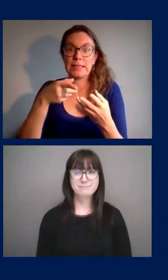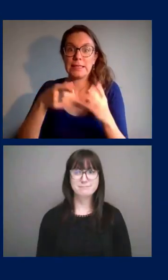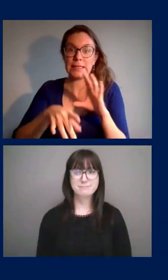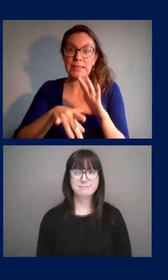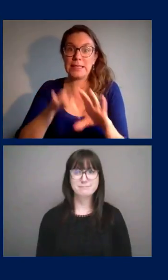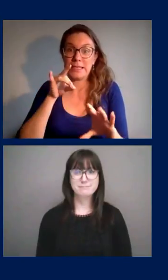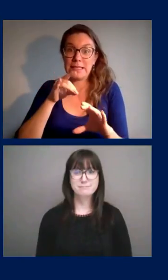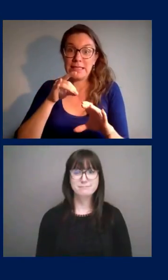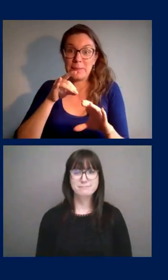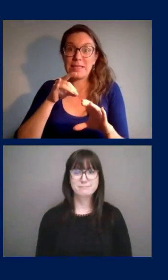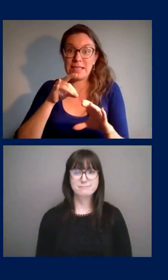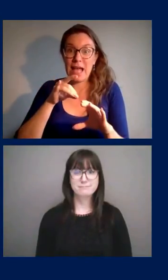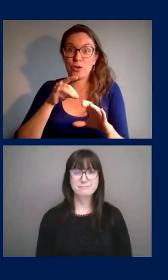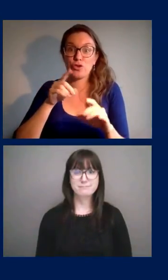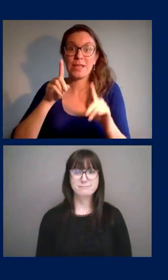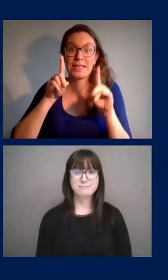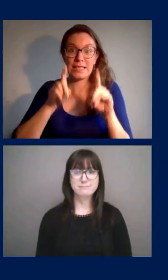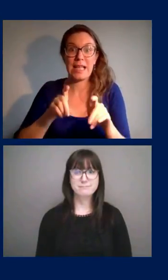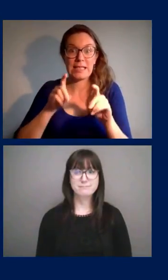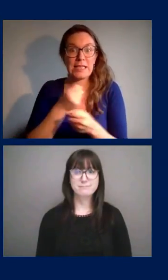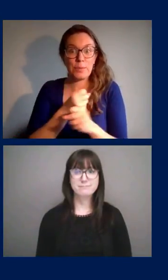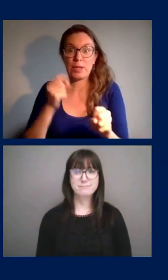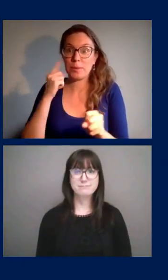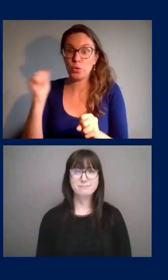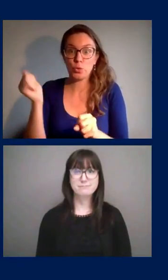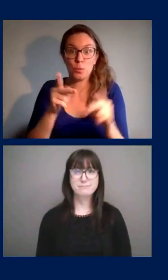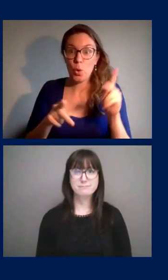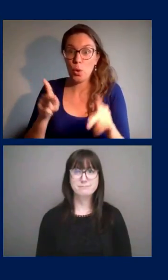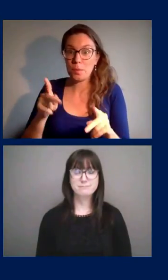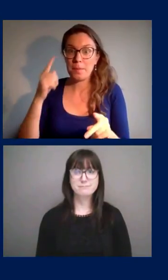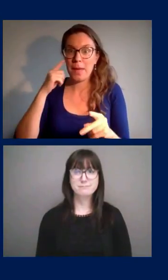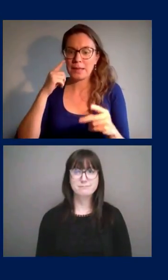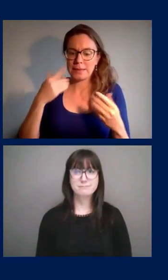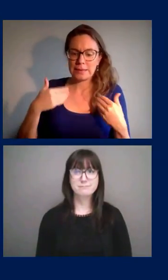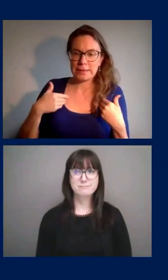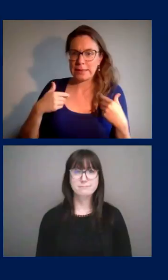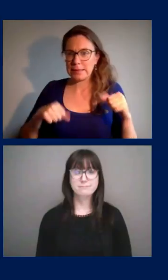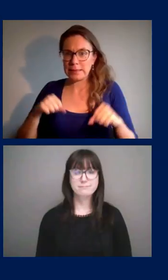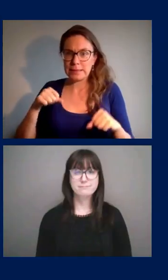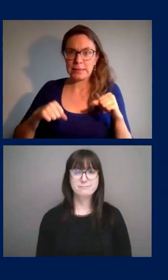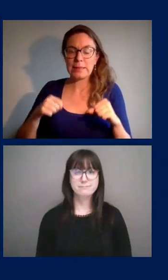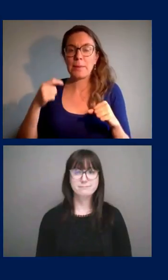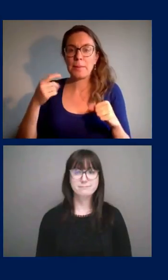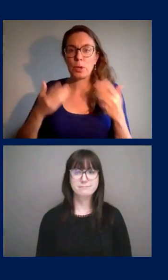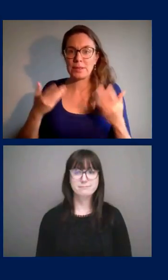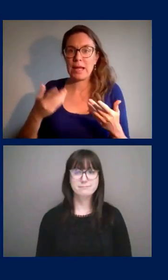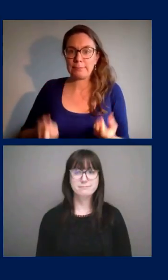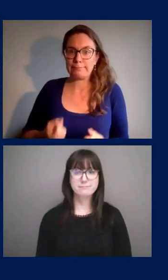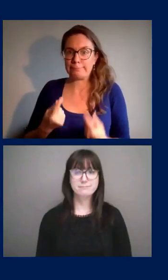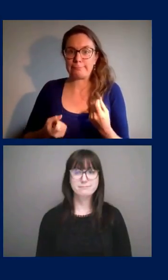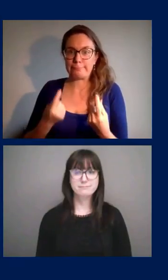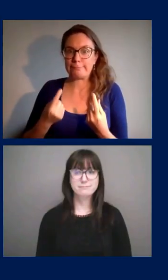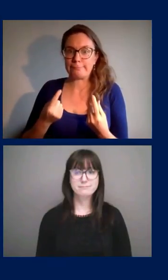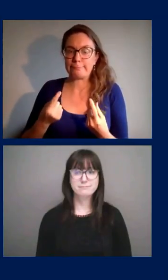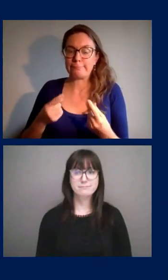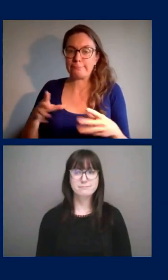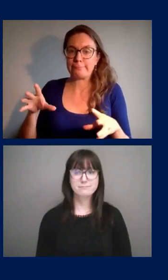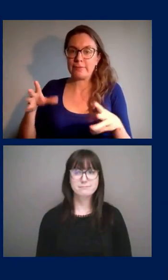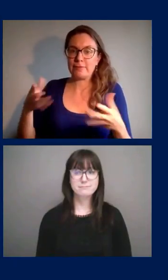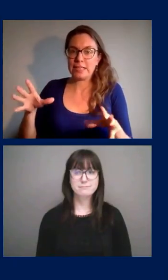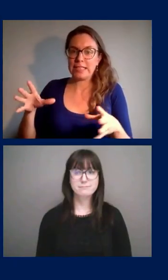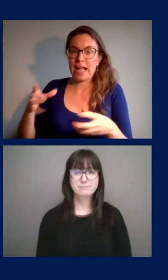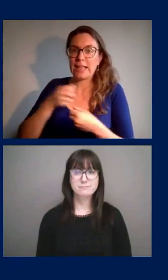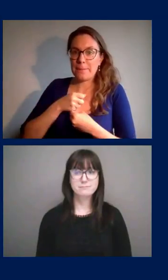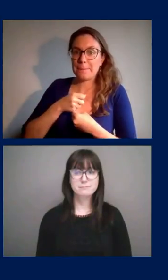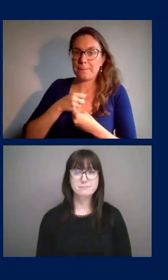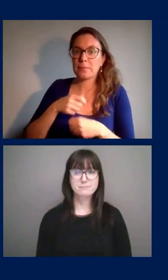monde qui a un symptôme, est peut-être infection avec COVID-19 parce que le message auparavant était